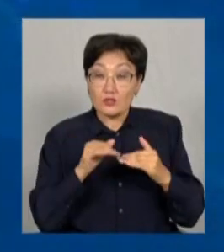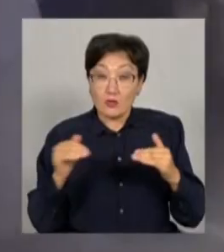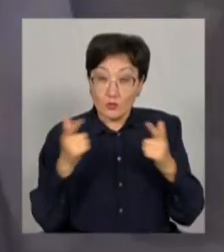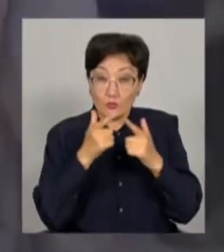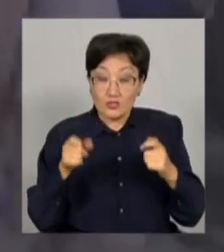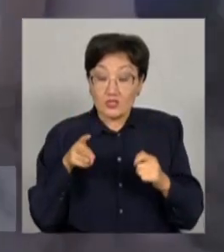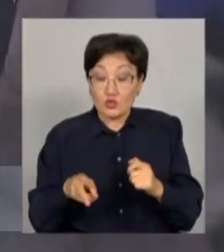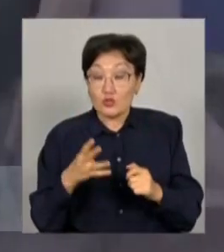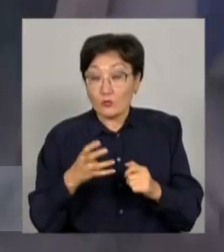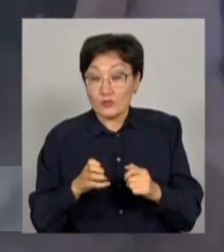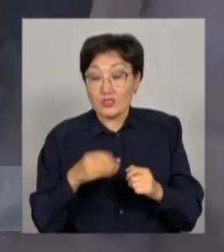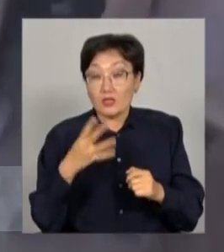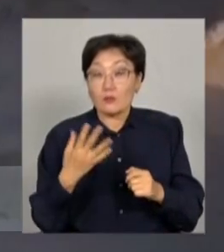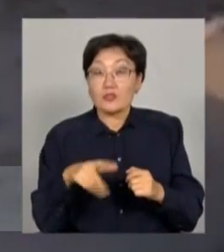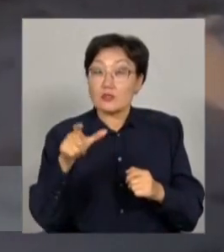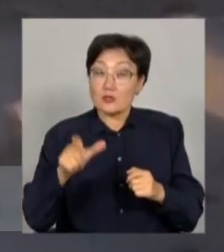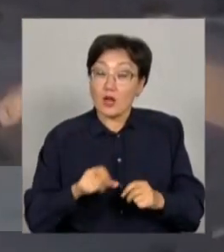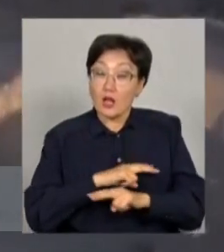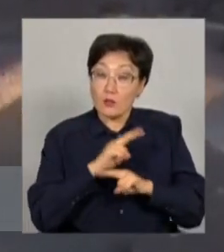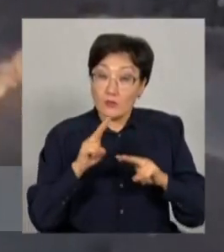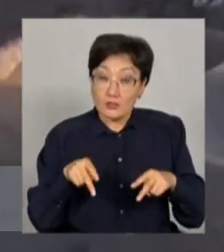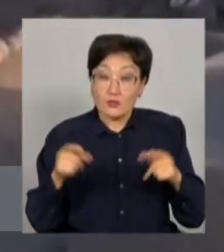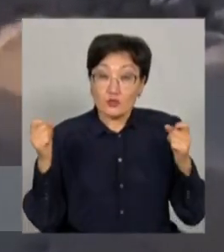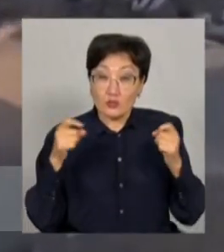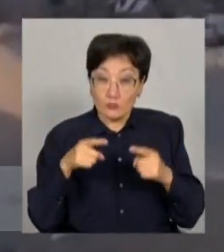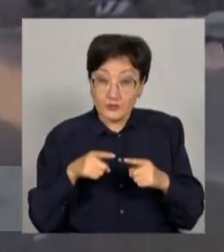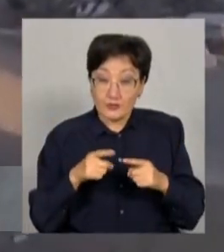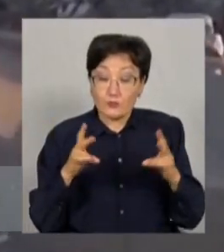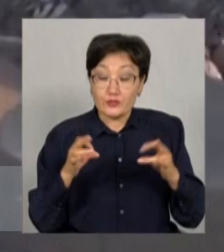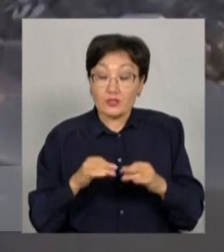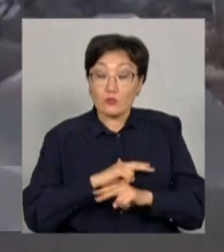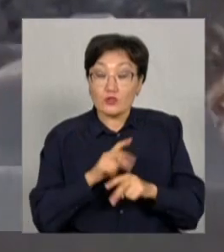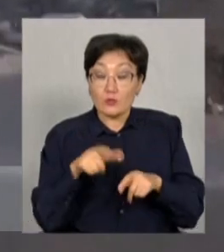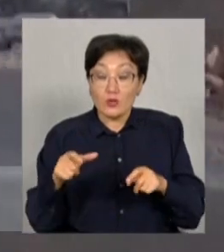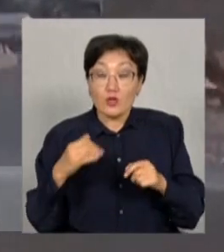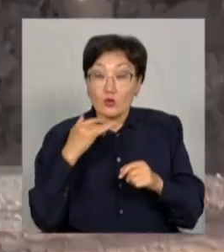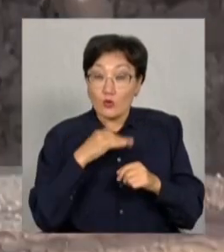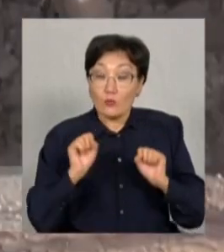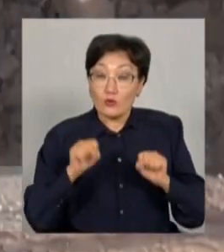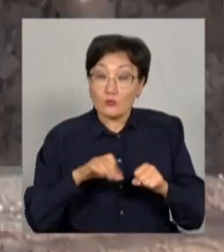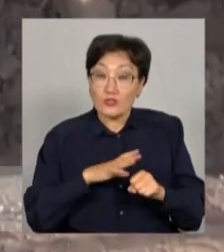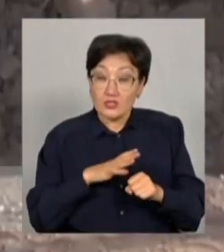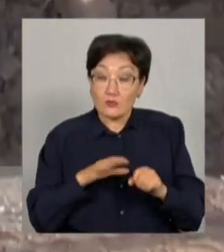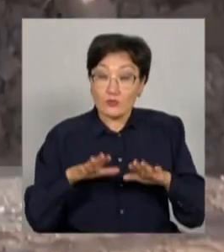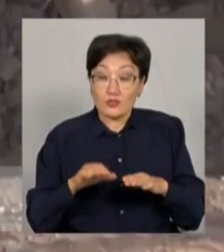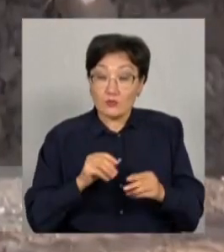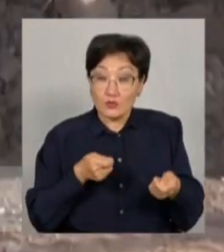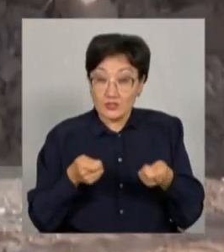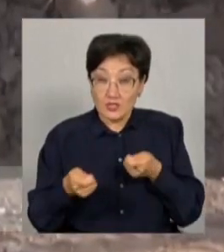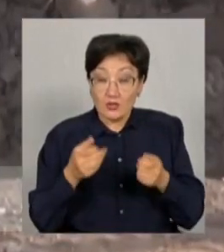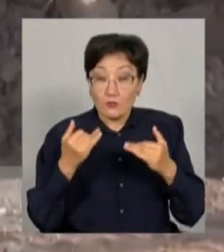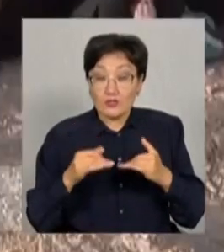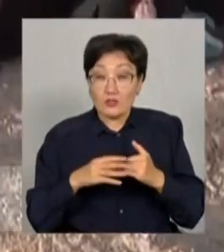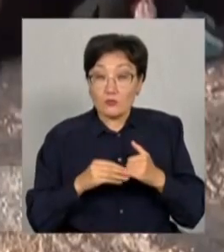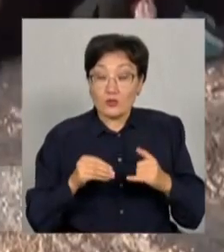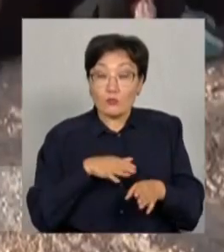бойынша 2445 адамның опат болғаны белгілі. Алайда құрбандар одан көп болуы мүмкін дейді жергілікті билік. Қазір